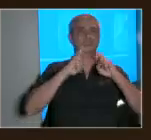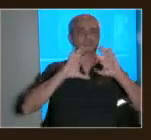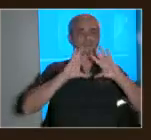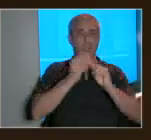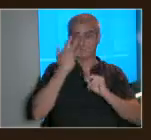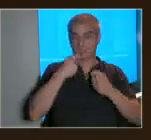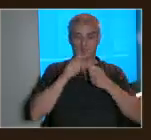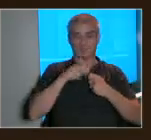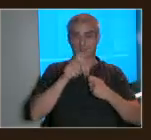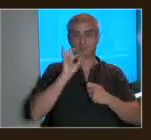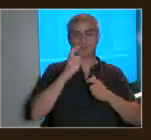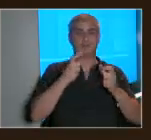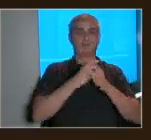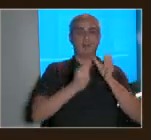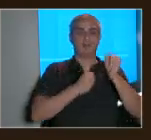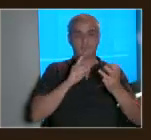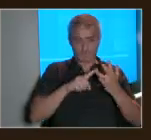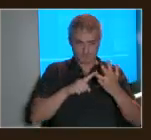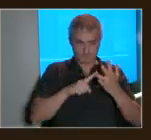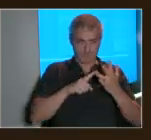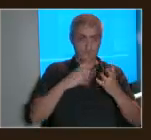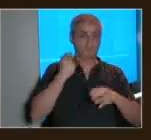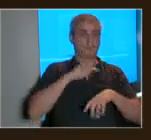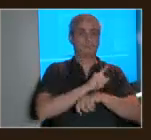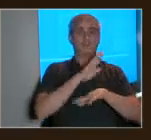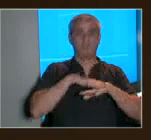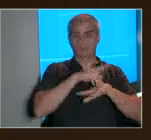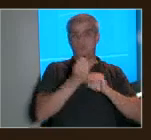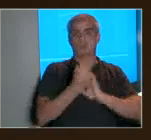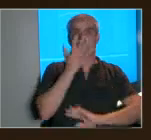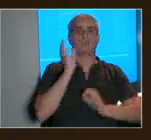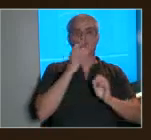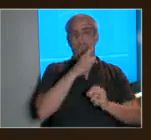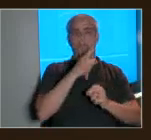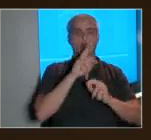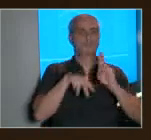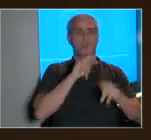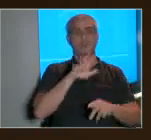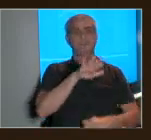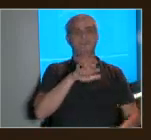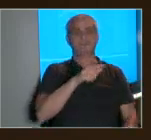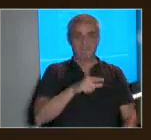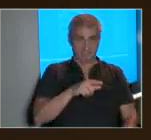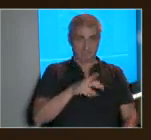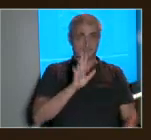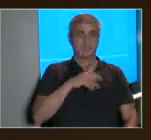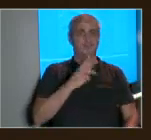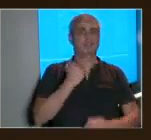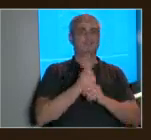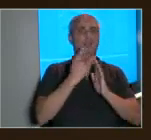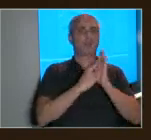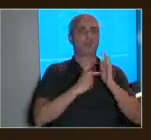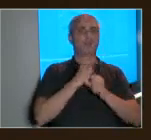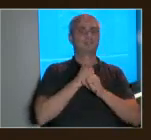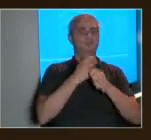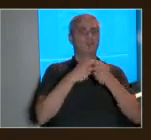הוא היה חבר כנסת מטעם מפלגת מרץ. במהלך כהונתו התבלט במיוחד בטיפולו בנושאים סביבתיים, והעביר את חוק